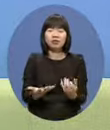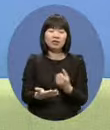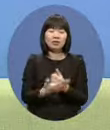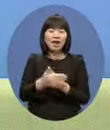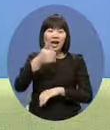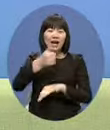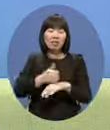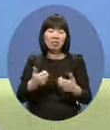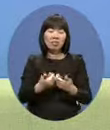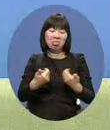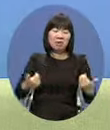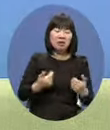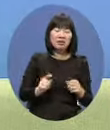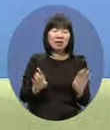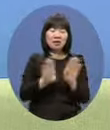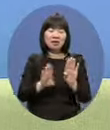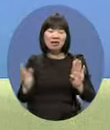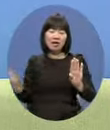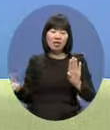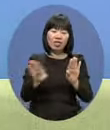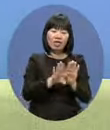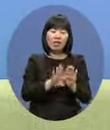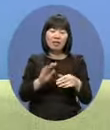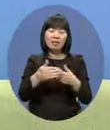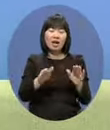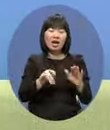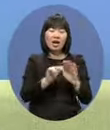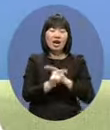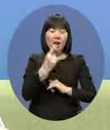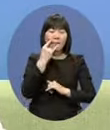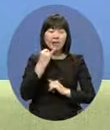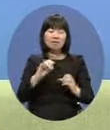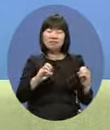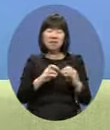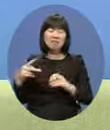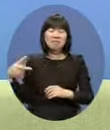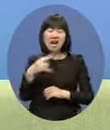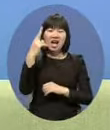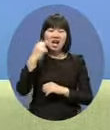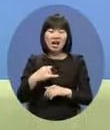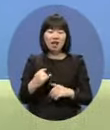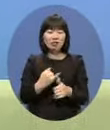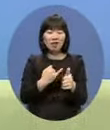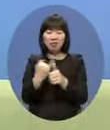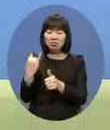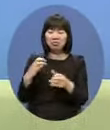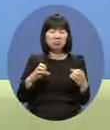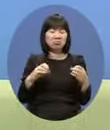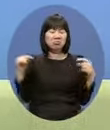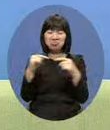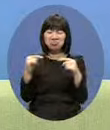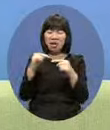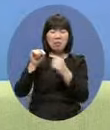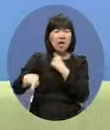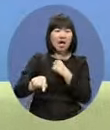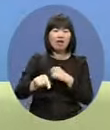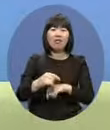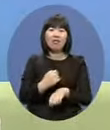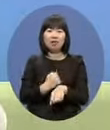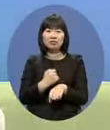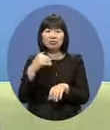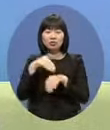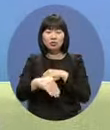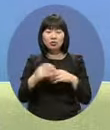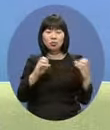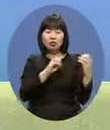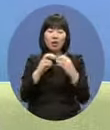돌리고 뭐 문 쾅 닫고 방에 들어가면서 뭐 엄마랑은 대화가 안 돼 뭐 당신하고는 얘기가 안 통해 이런 식으로 이제 어떻게 보면 대화가